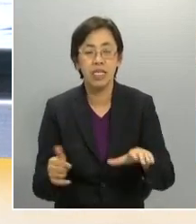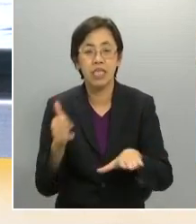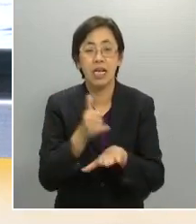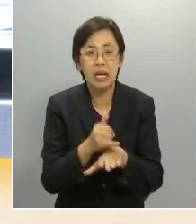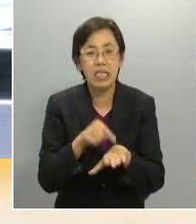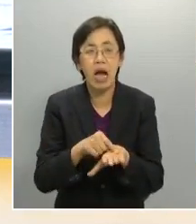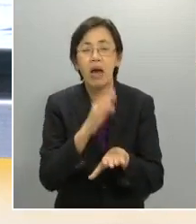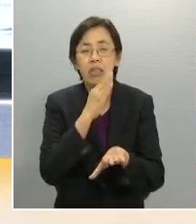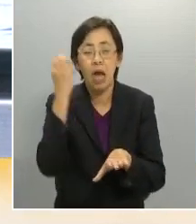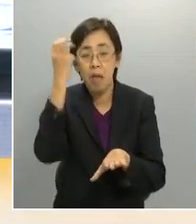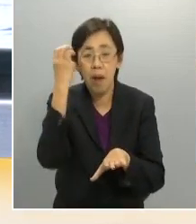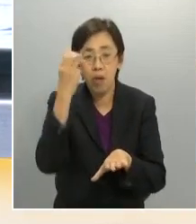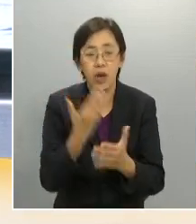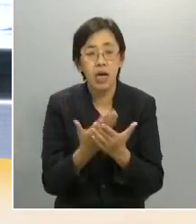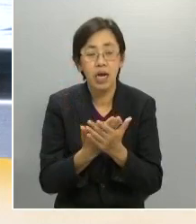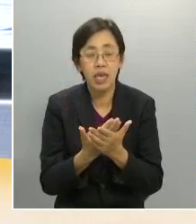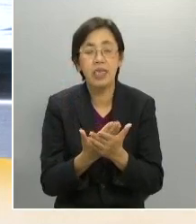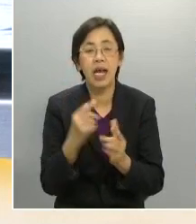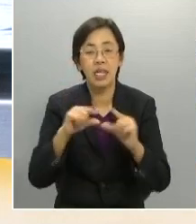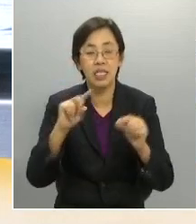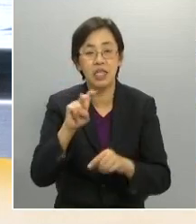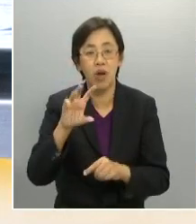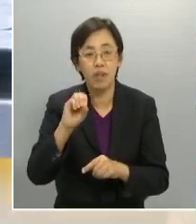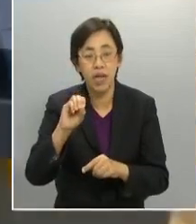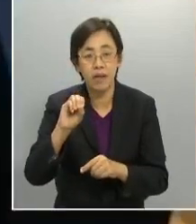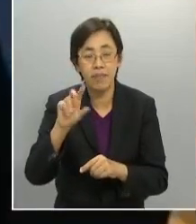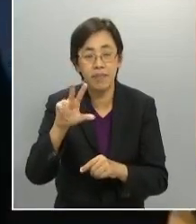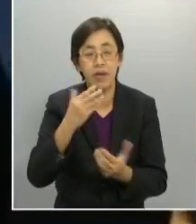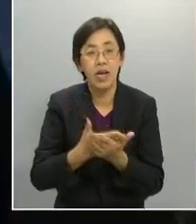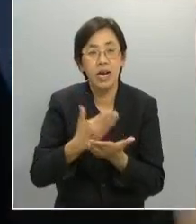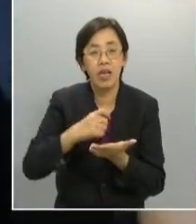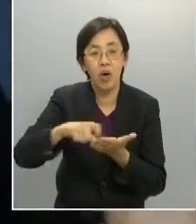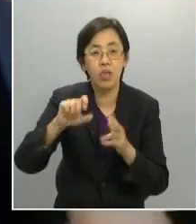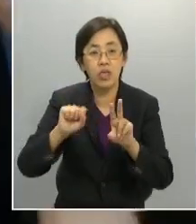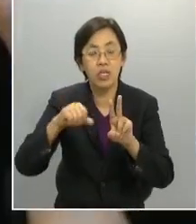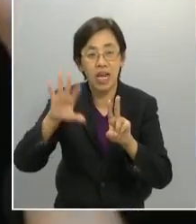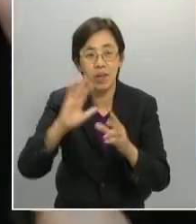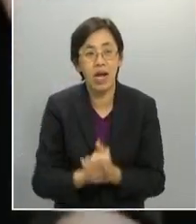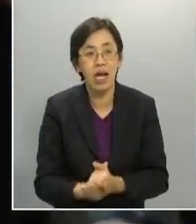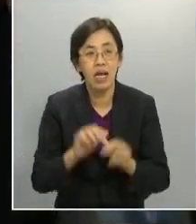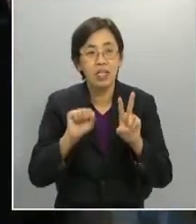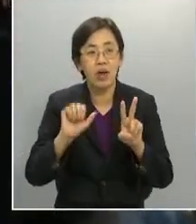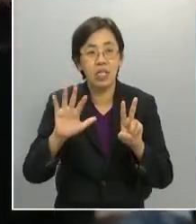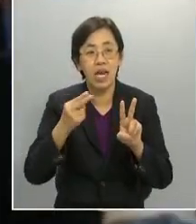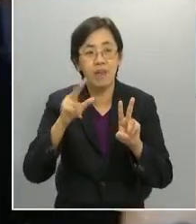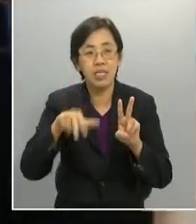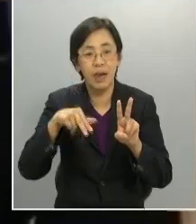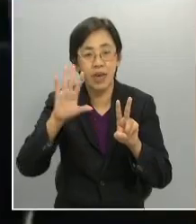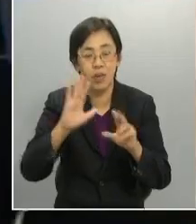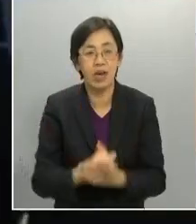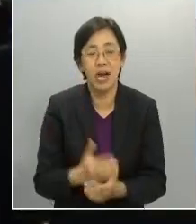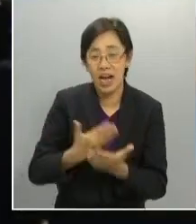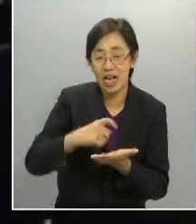ค่าแท็กซี่ 253บาทแต่ว่าโอนไป 200,000กว่าบาทนะคะแต่พันกว่าบาท